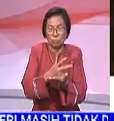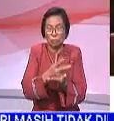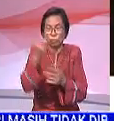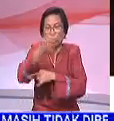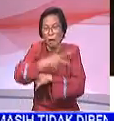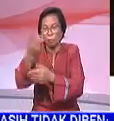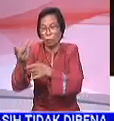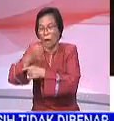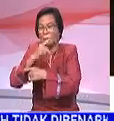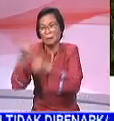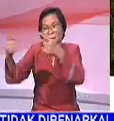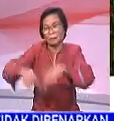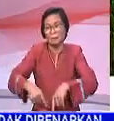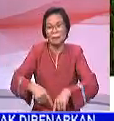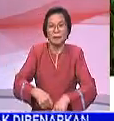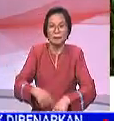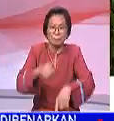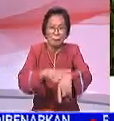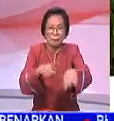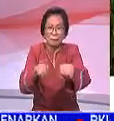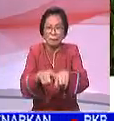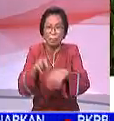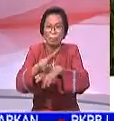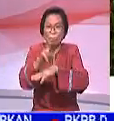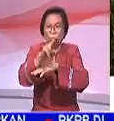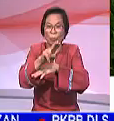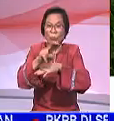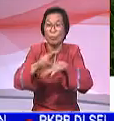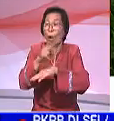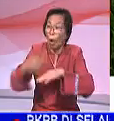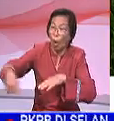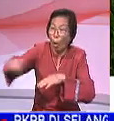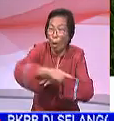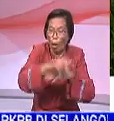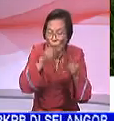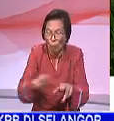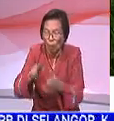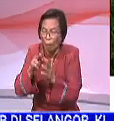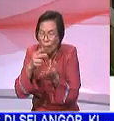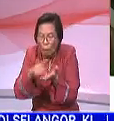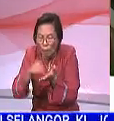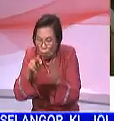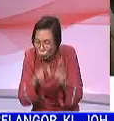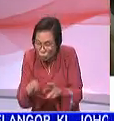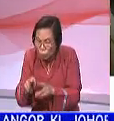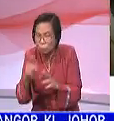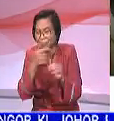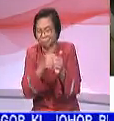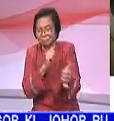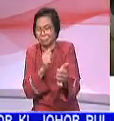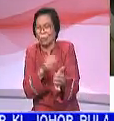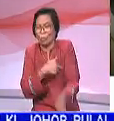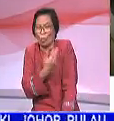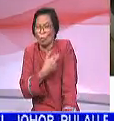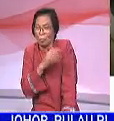dua hari ni kak. Kat mari pulak lah. Dalam masa sama, pengguna dinasihatkan untuk merancang perbelanjaan bagi mengelakkan